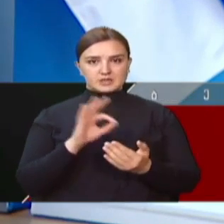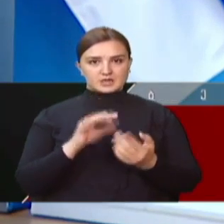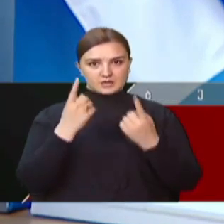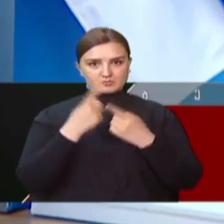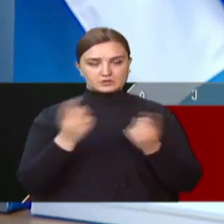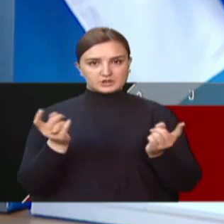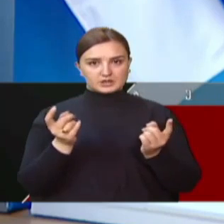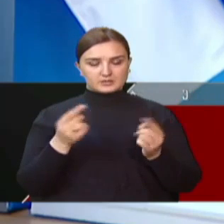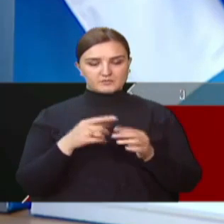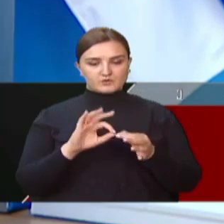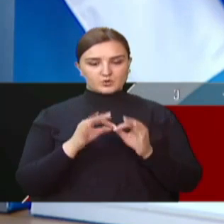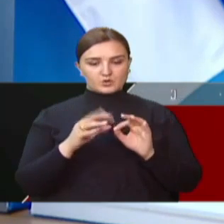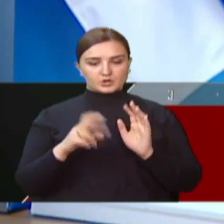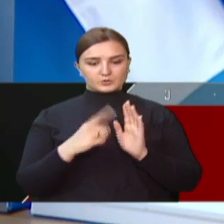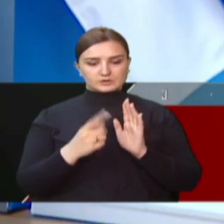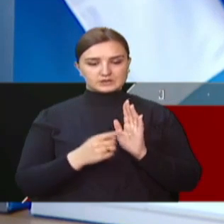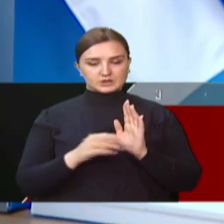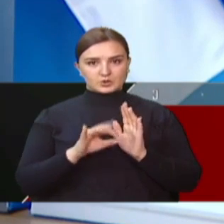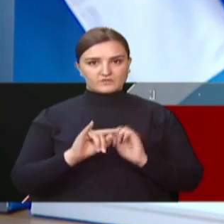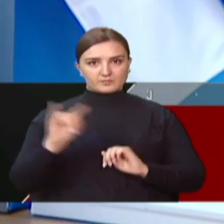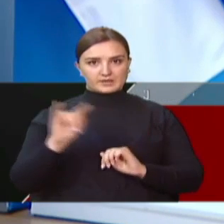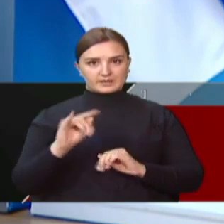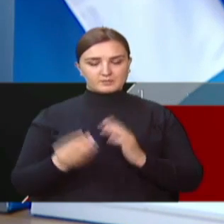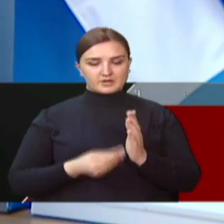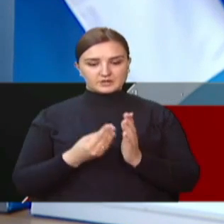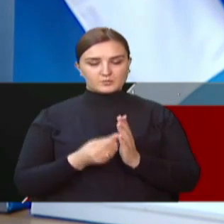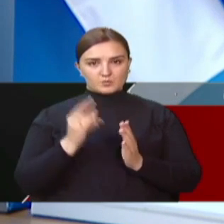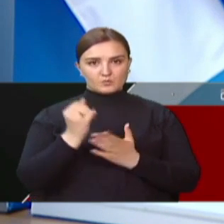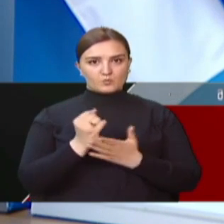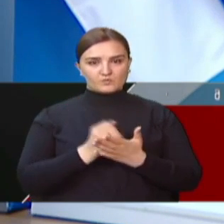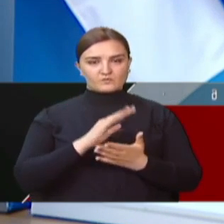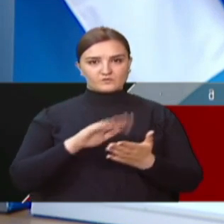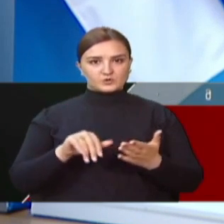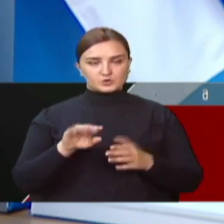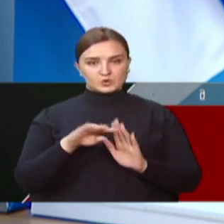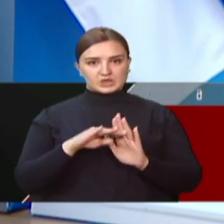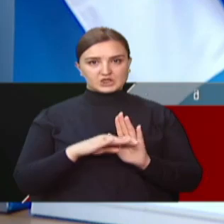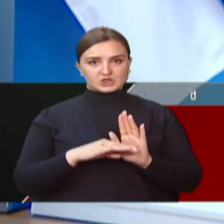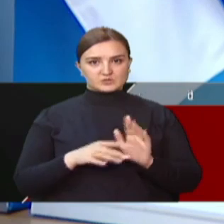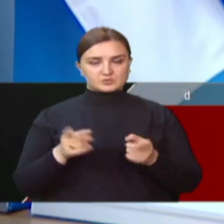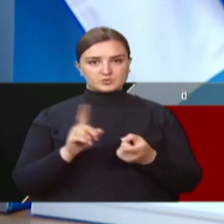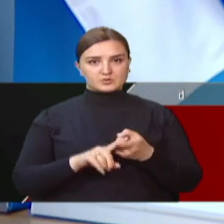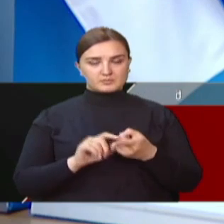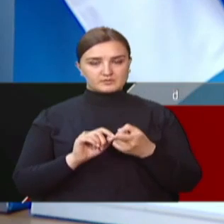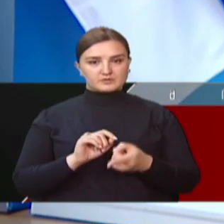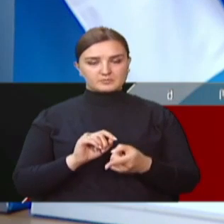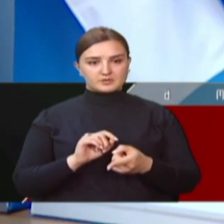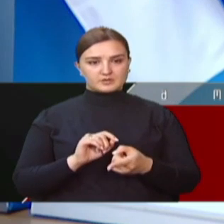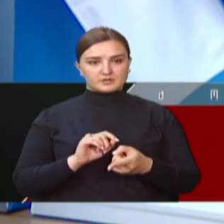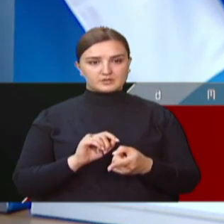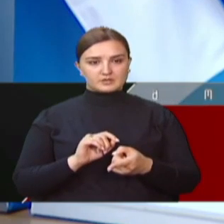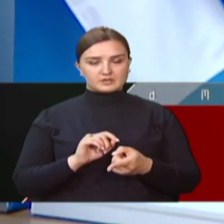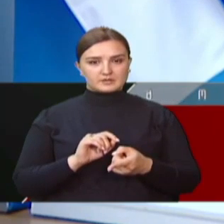გამოცხადება ამ კონკრეტულ საკითხზე, რა სფერების აღდგენას და უვიზო რეჟიმის გაუქმებას უკავშირდება, საუზო რეჟიმის გაუქმებას